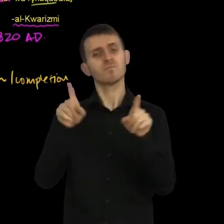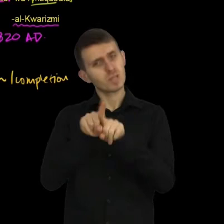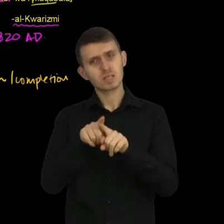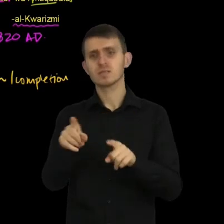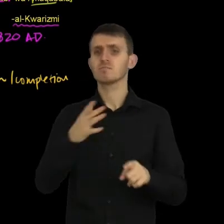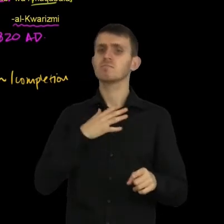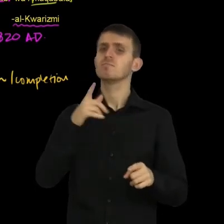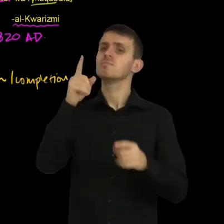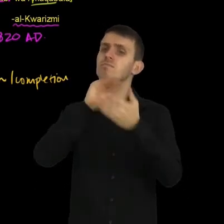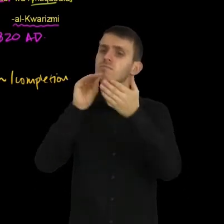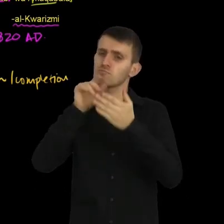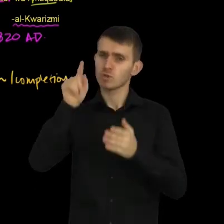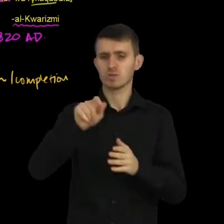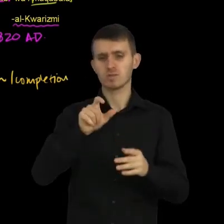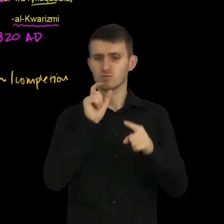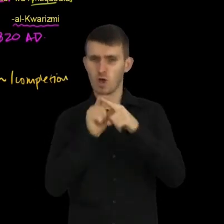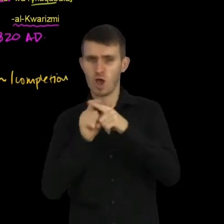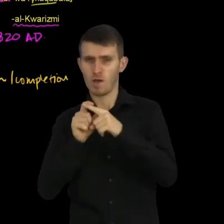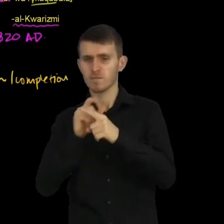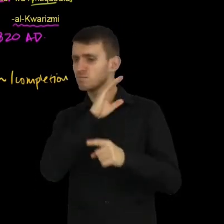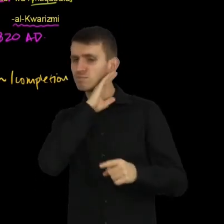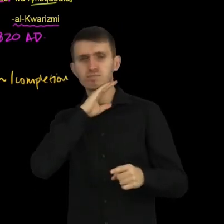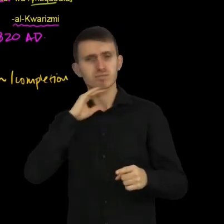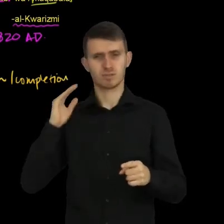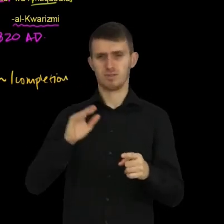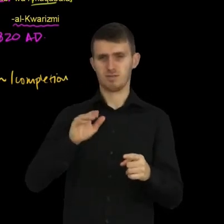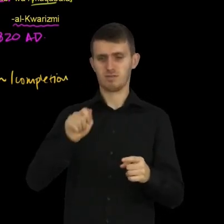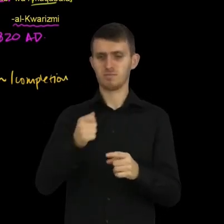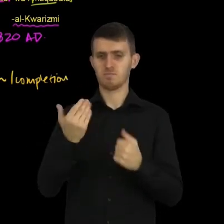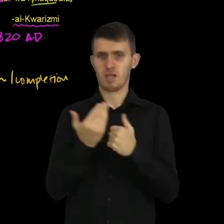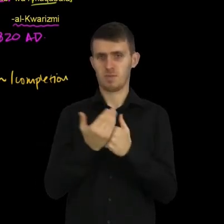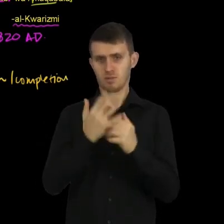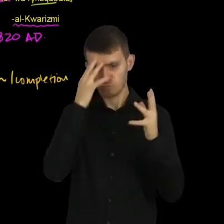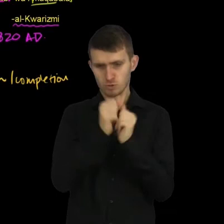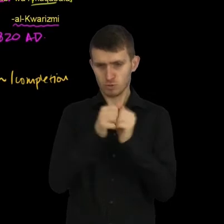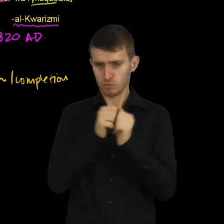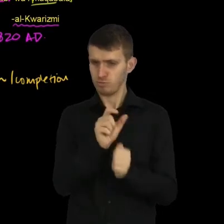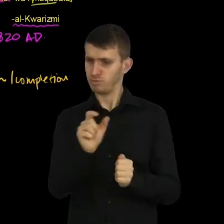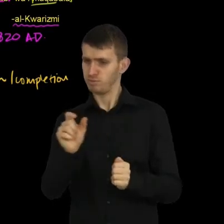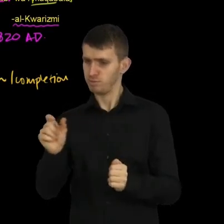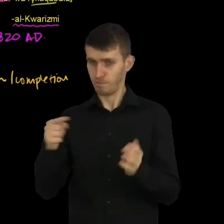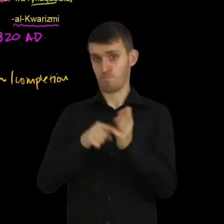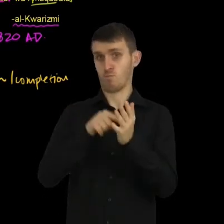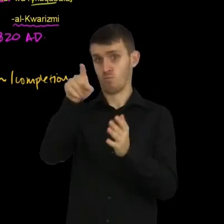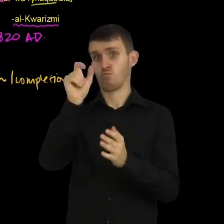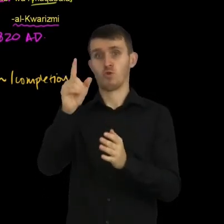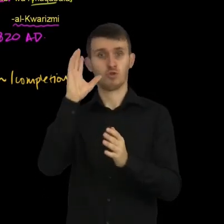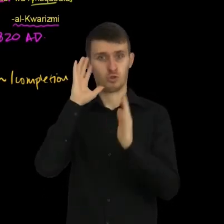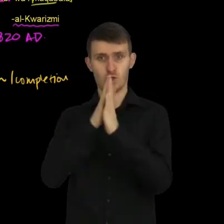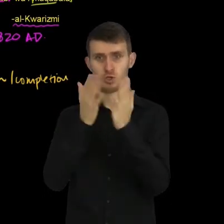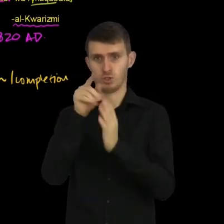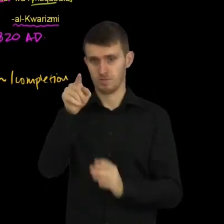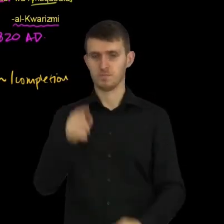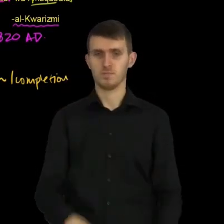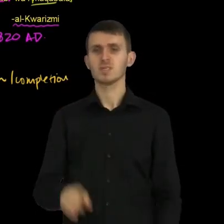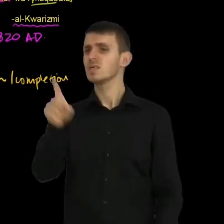nie tylko z powodu słowa algebra wiele osób uważają za pierwsze dzieło w którym algebra nabrała